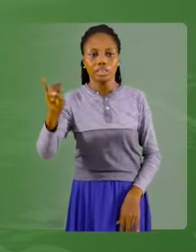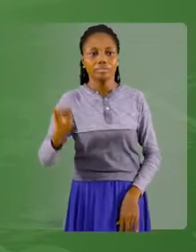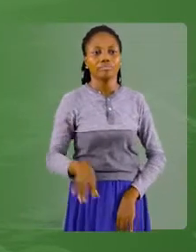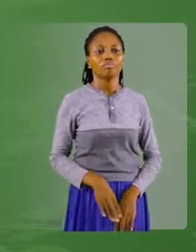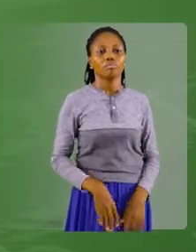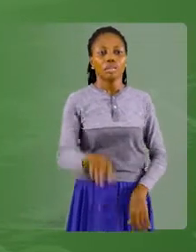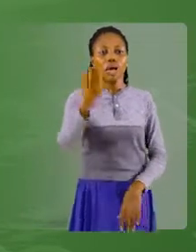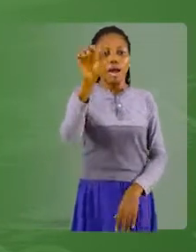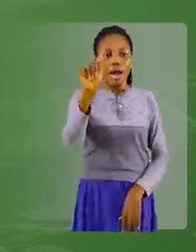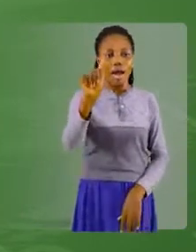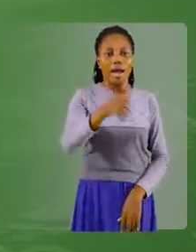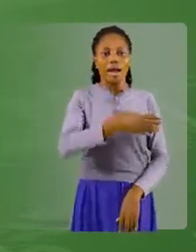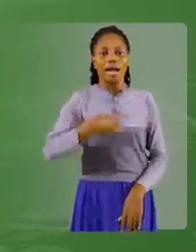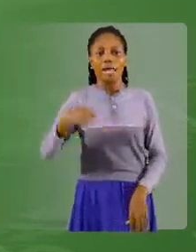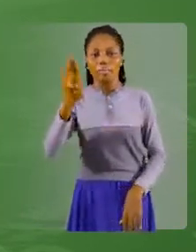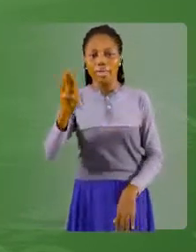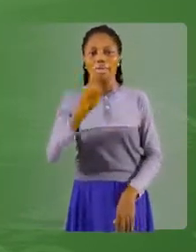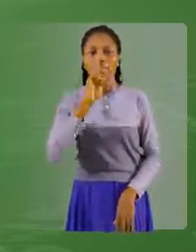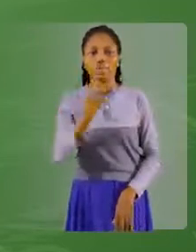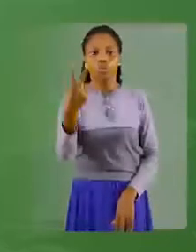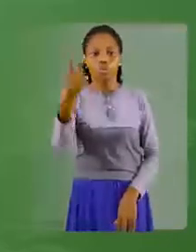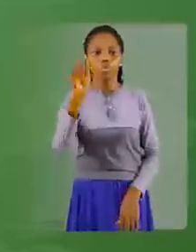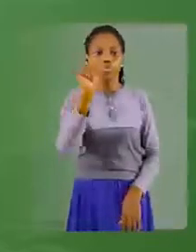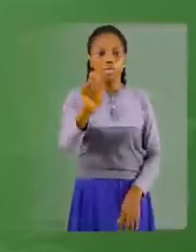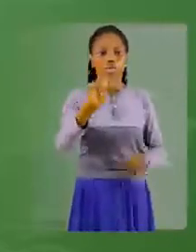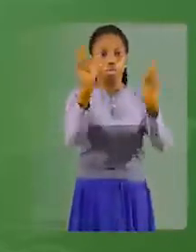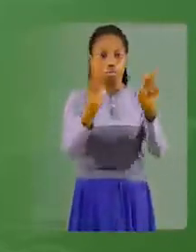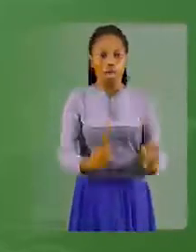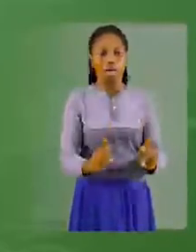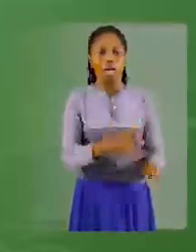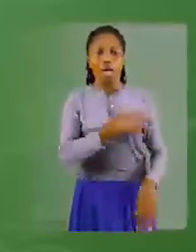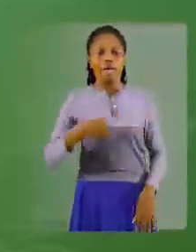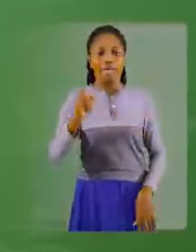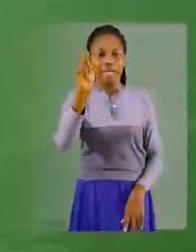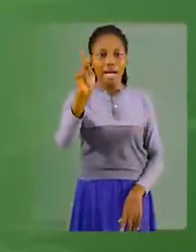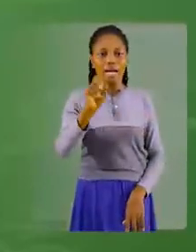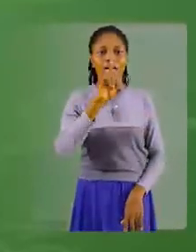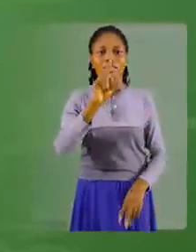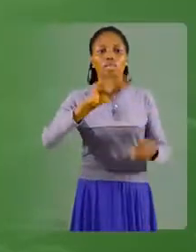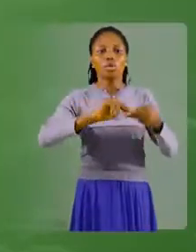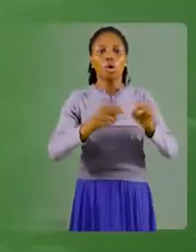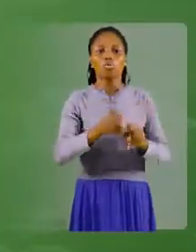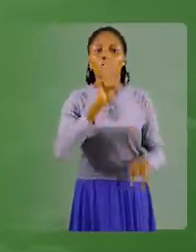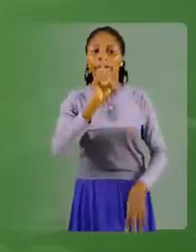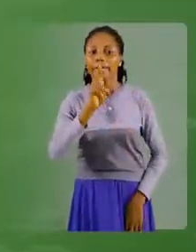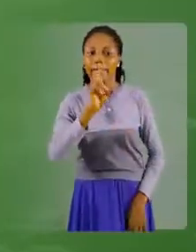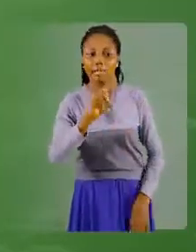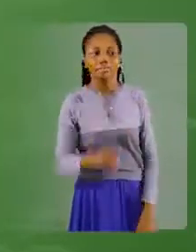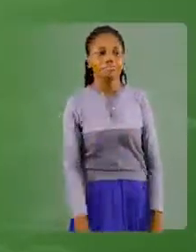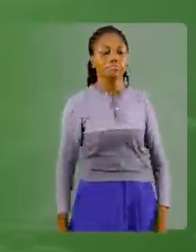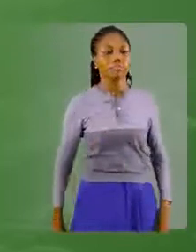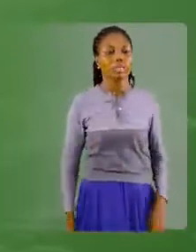OIJ. A et B sont 2 points du plan et K est un nombre